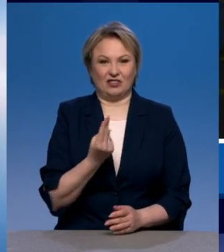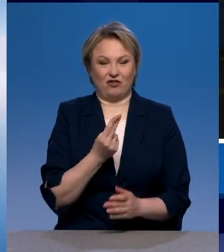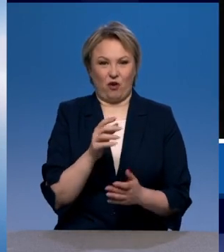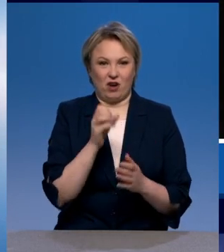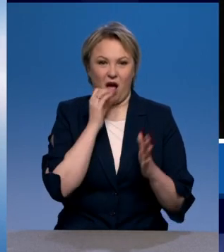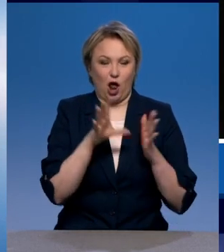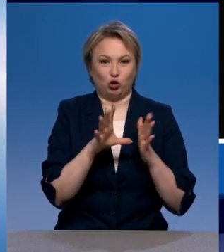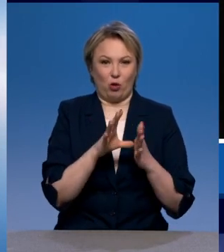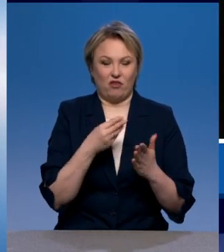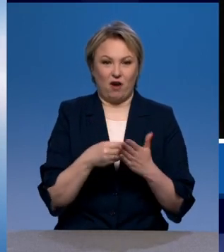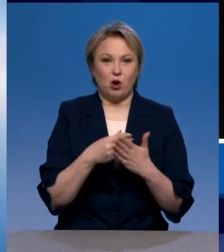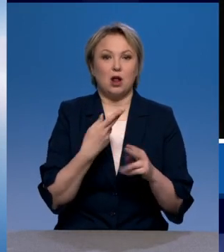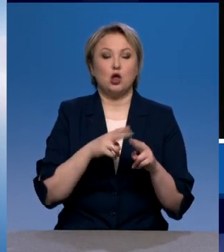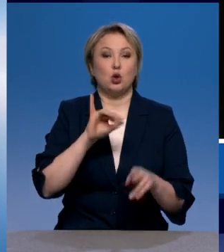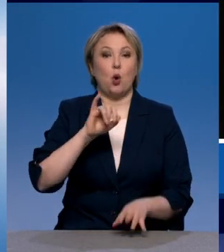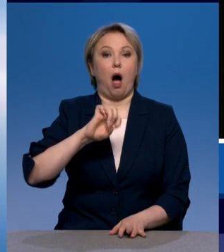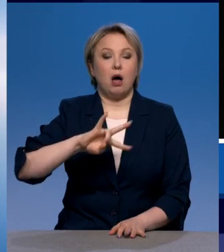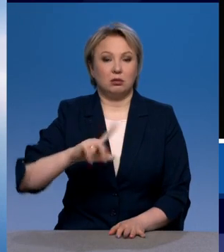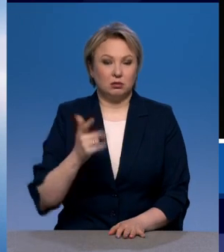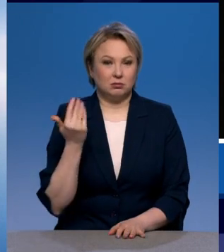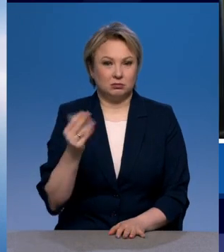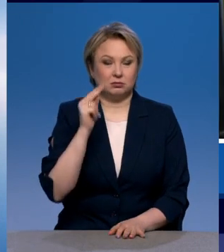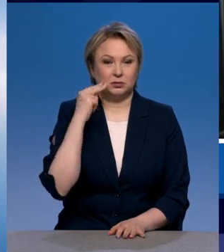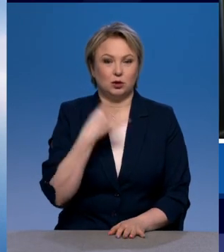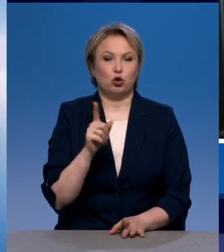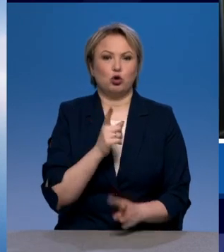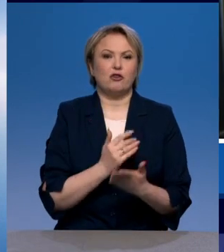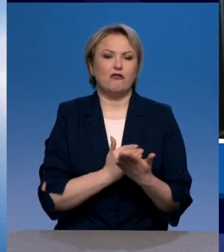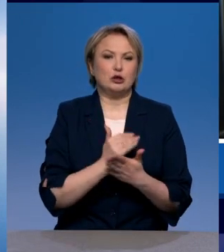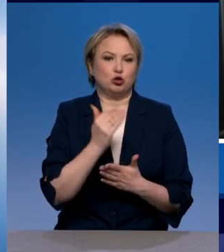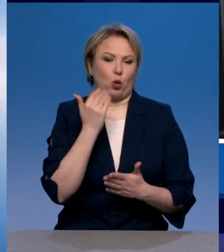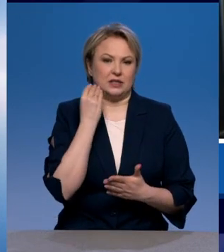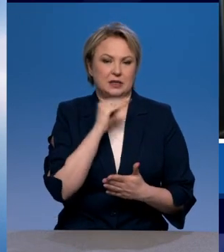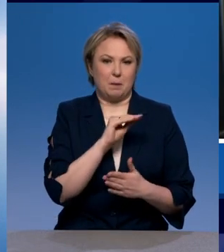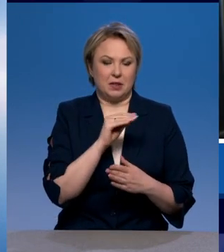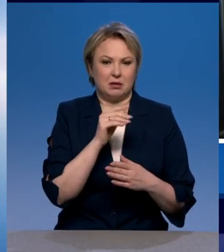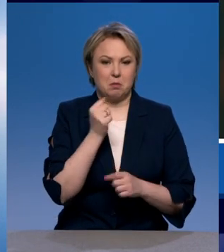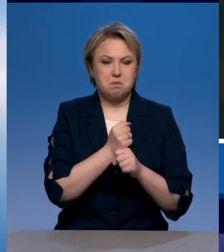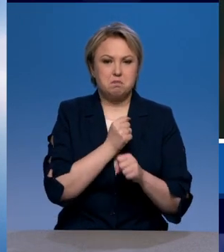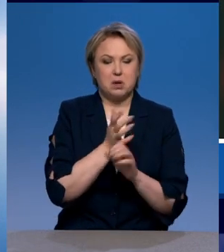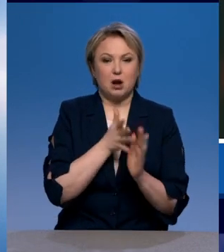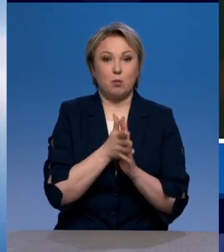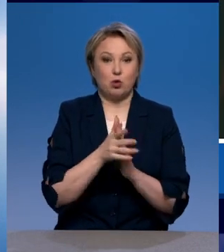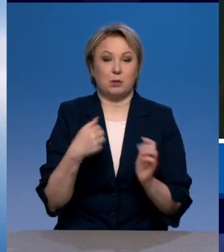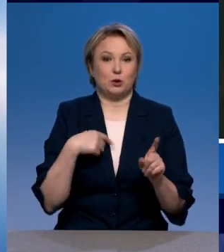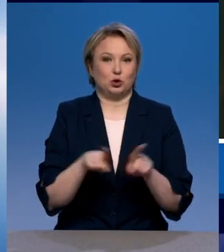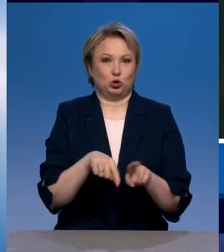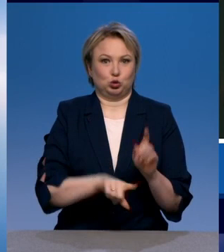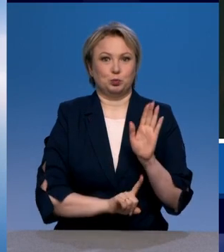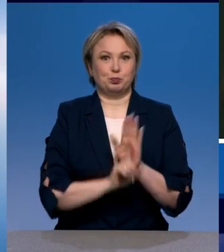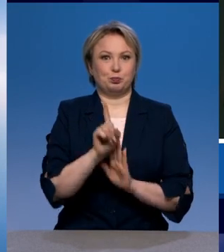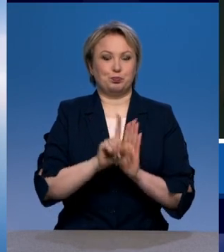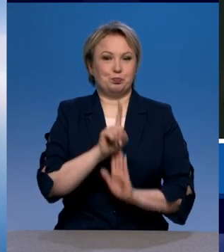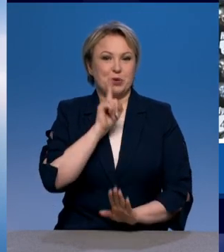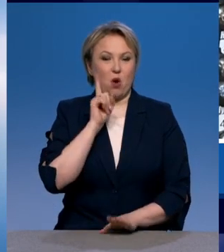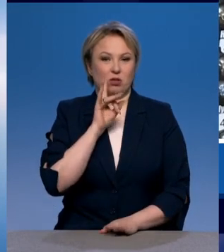страны, которые в достаточно высокой степени проработки, и мы здесь тоже пионеры. Для пользователя принципиальных отличий